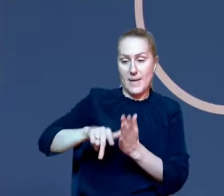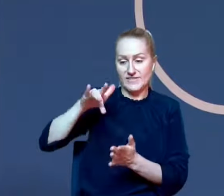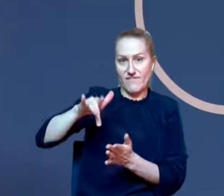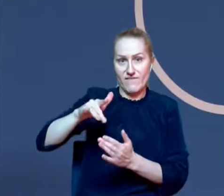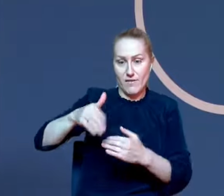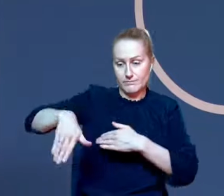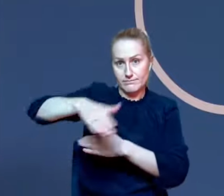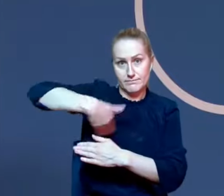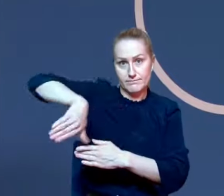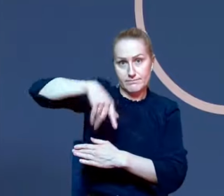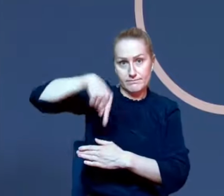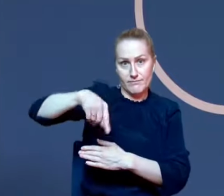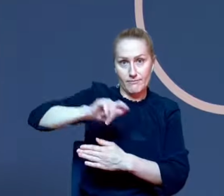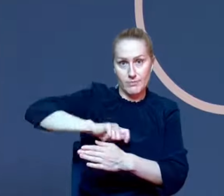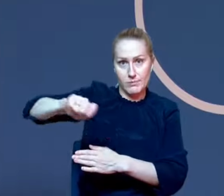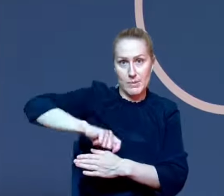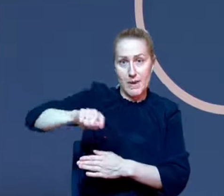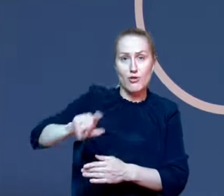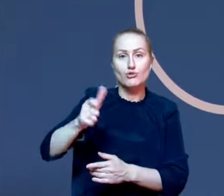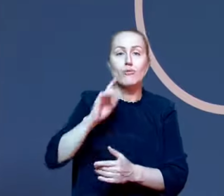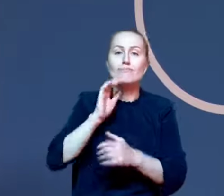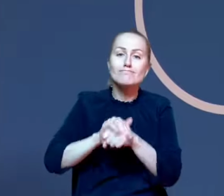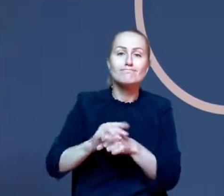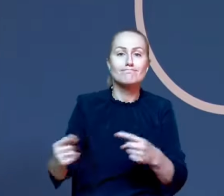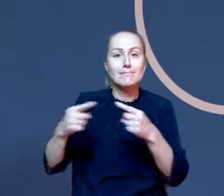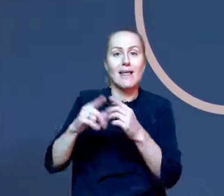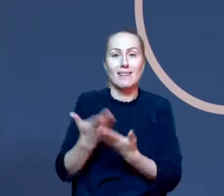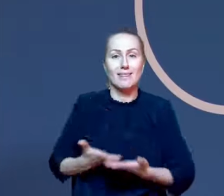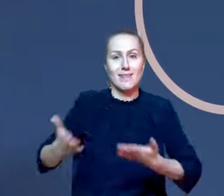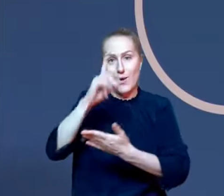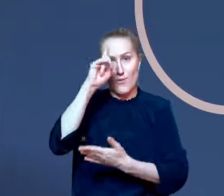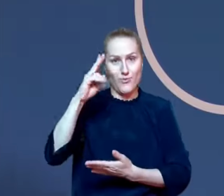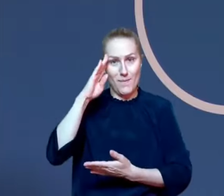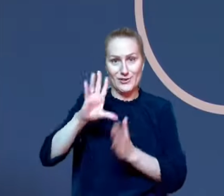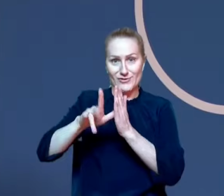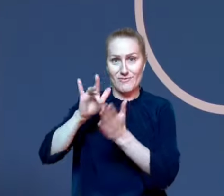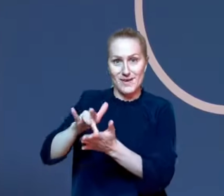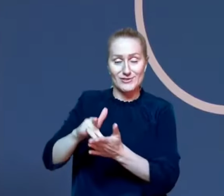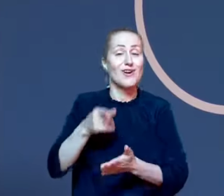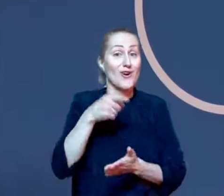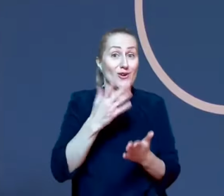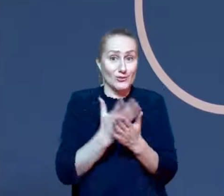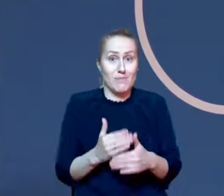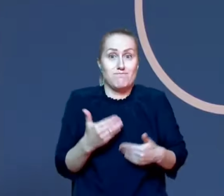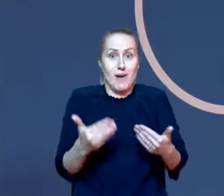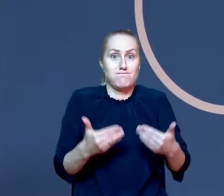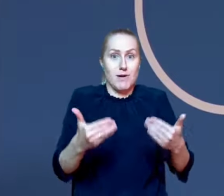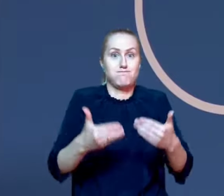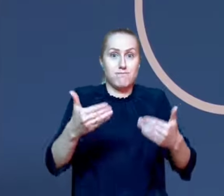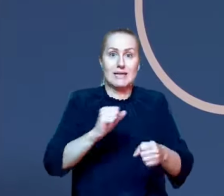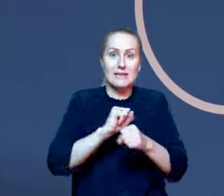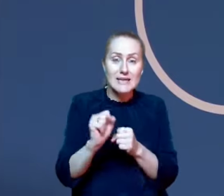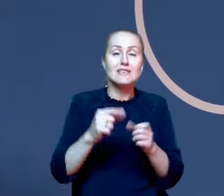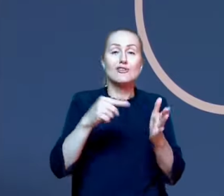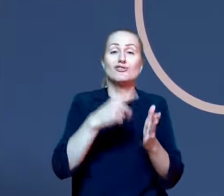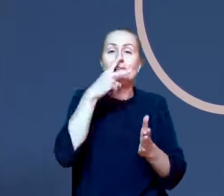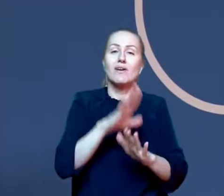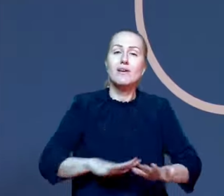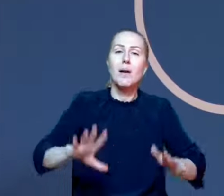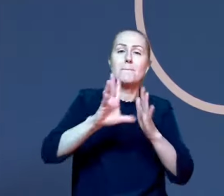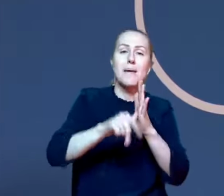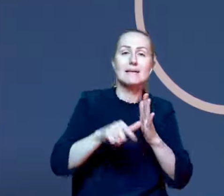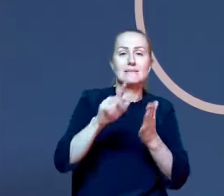przyjaznych dla naszych mieszkańców. To się zaczyna dziać i przybiera coraz większego tempa, jak patrzymy na nasze miasta w regionie,